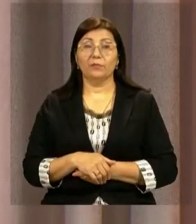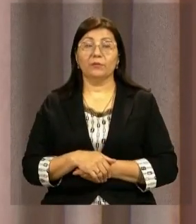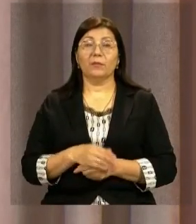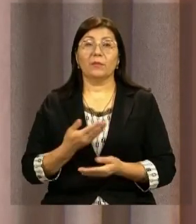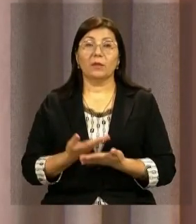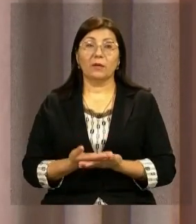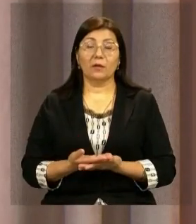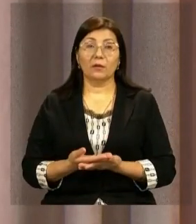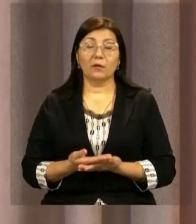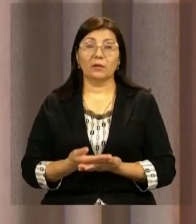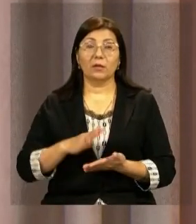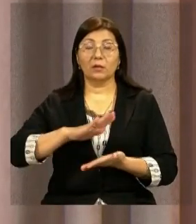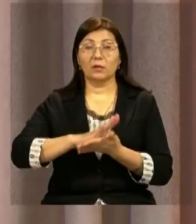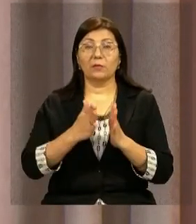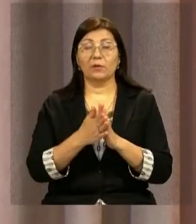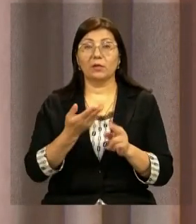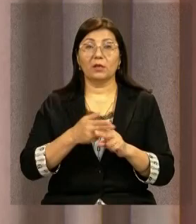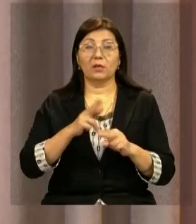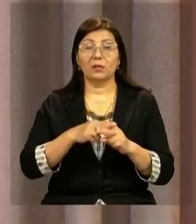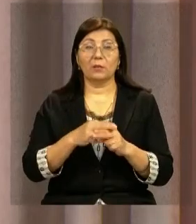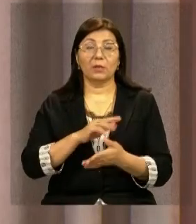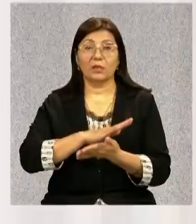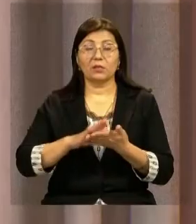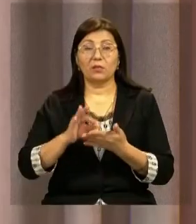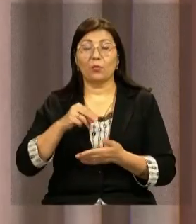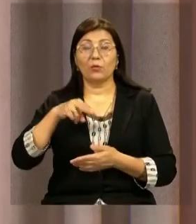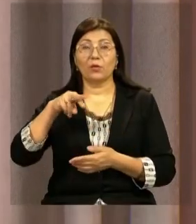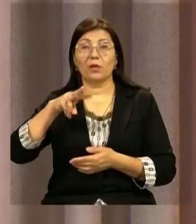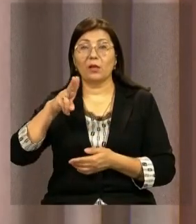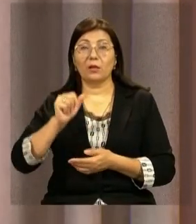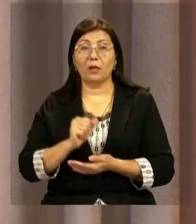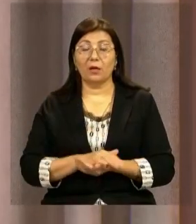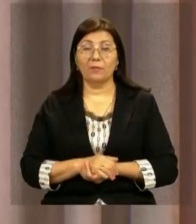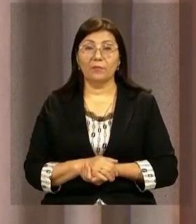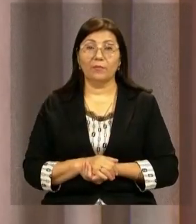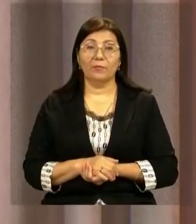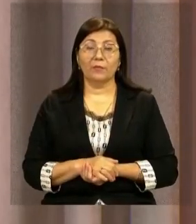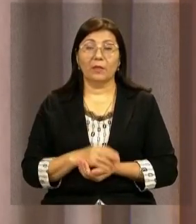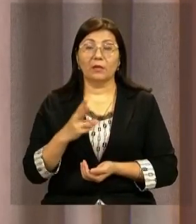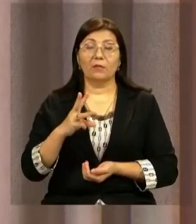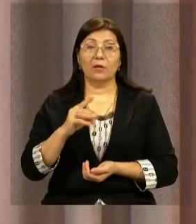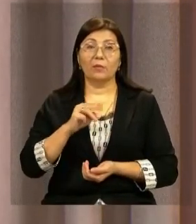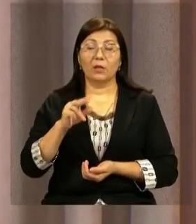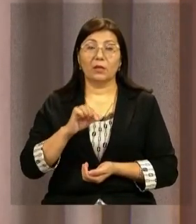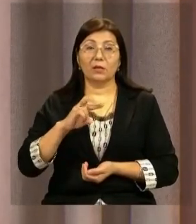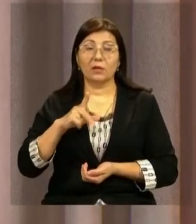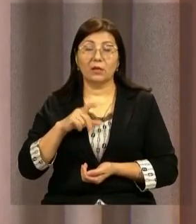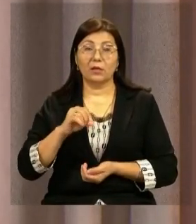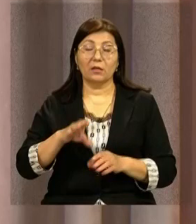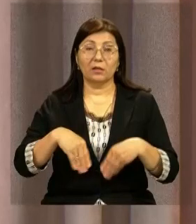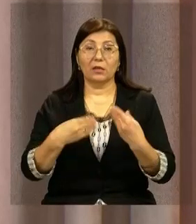квадратура, требования это чистовая отделка и сам фаянс. Компания Биогрупп, это 2 миллиарда тенге. Мы